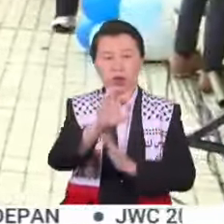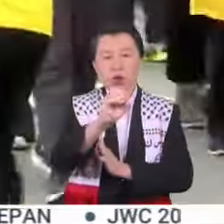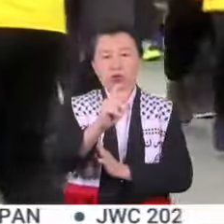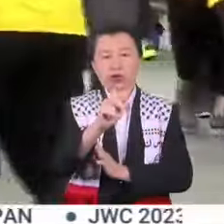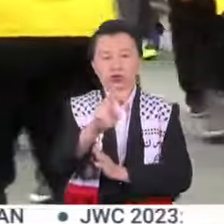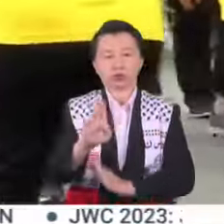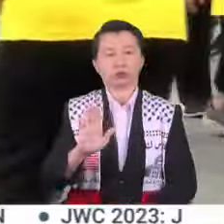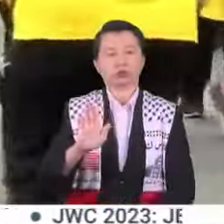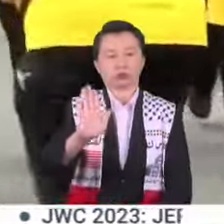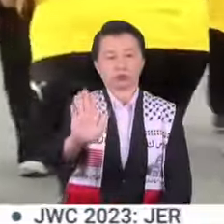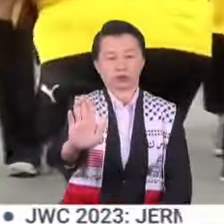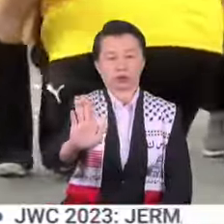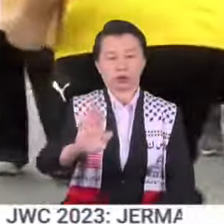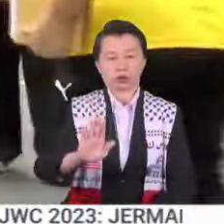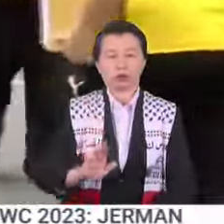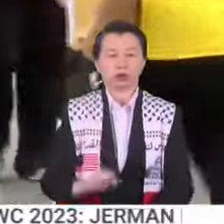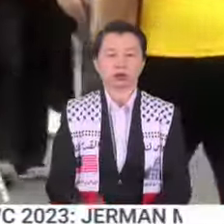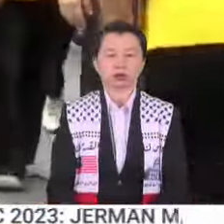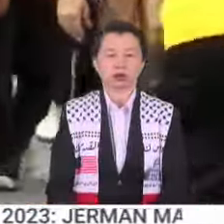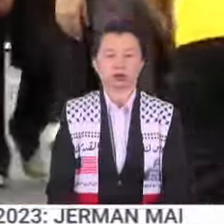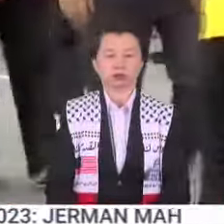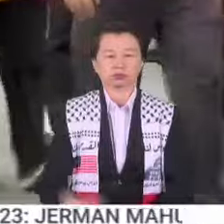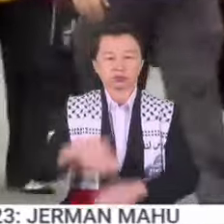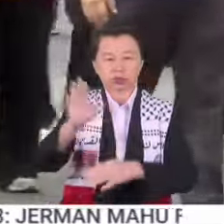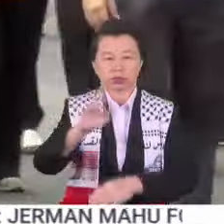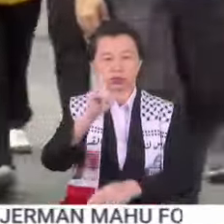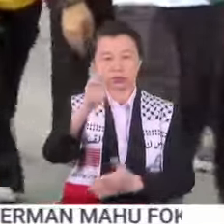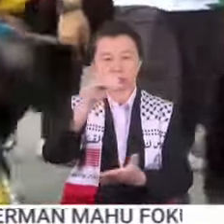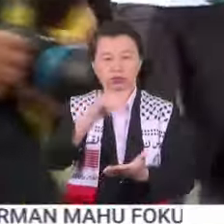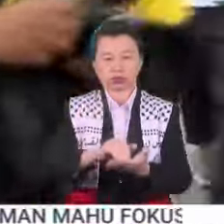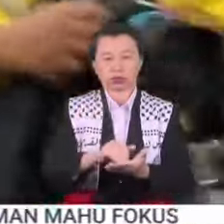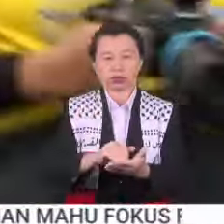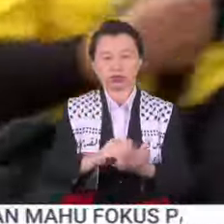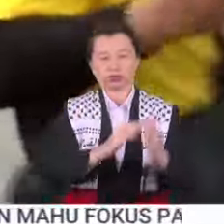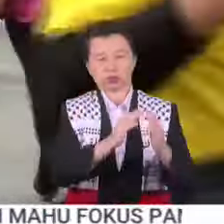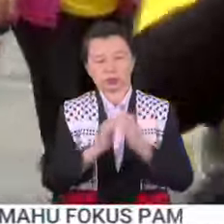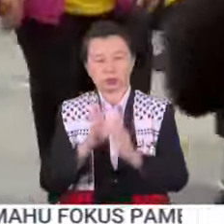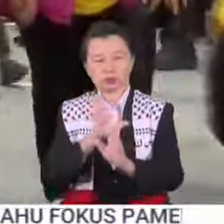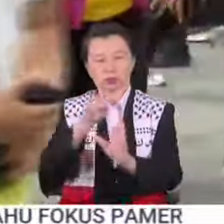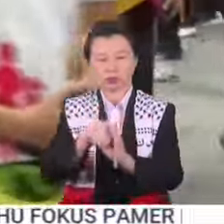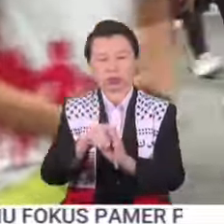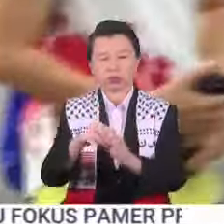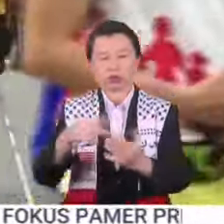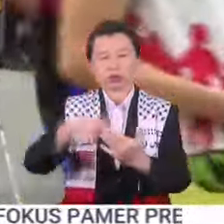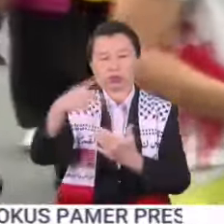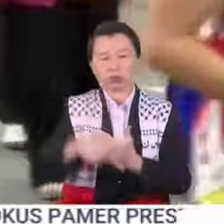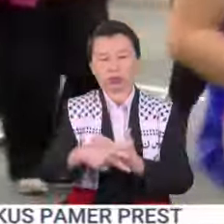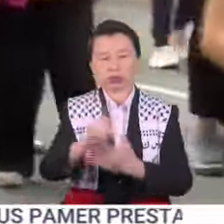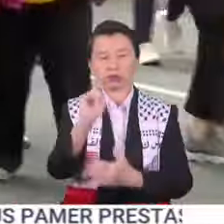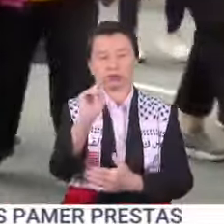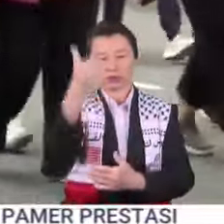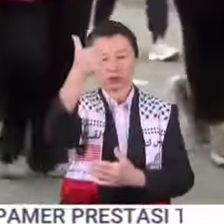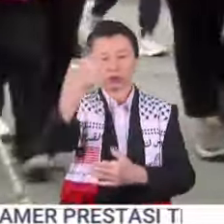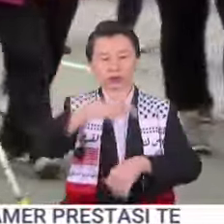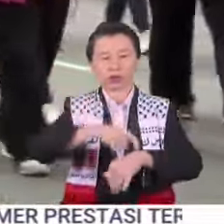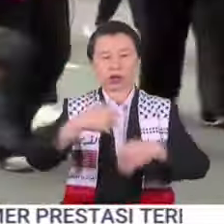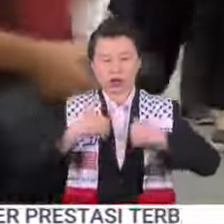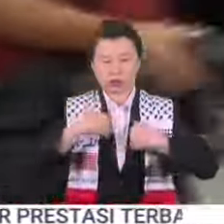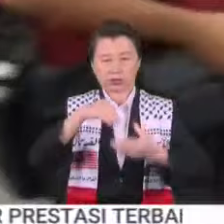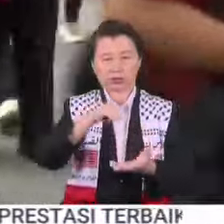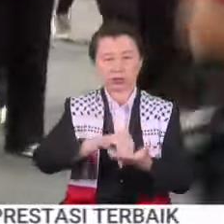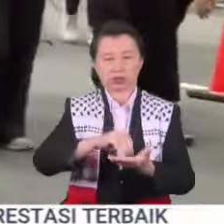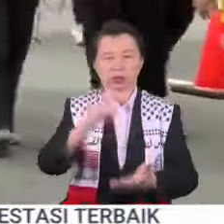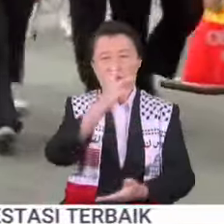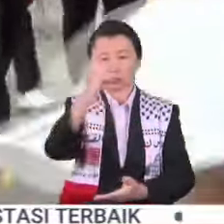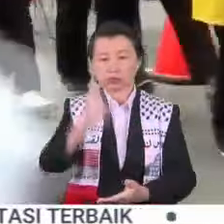OKU Madani di Padang Merdeka, Kuching. Lebih 1,000 warga bandaraya menyertai program tersebut yang culung kali diadakan di